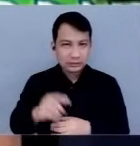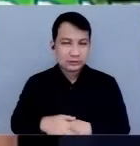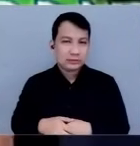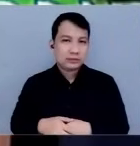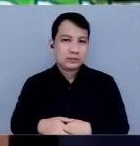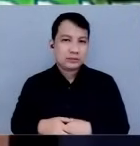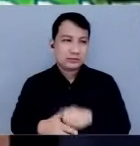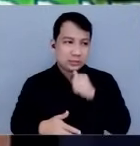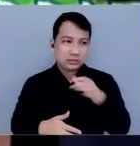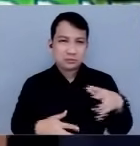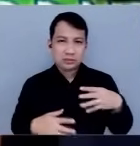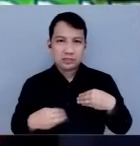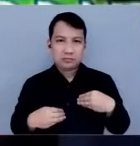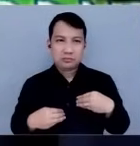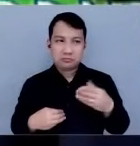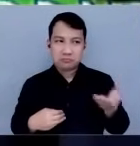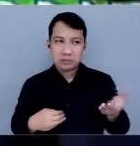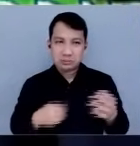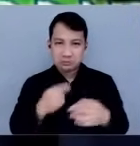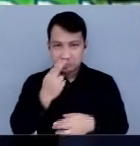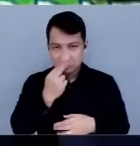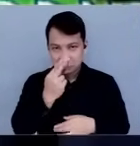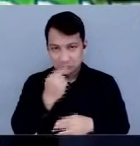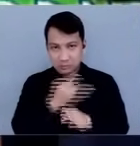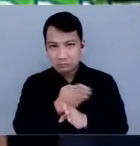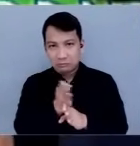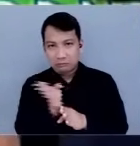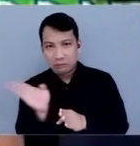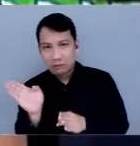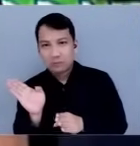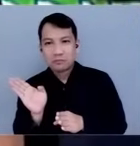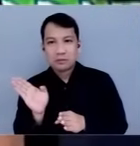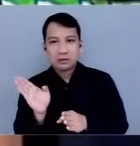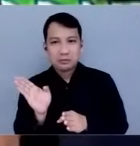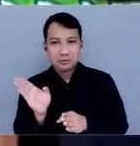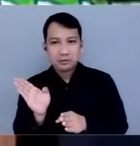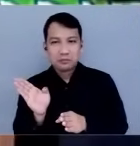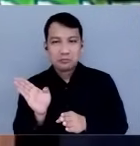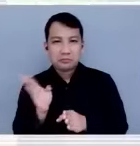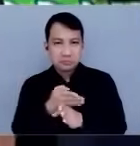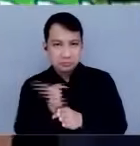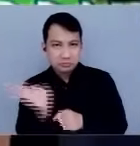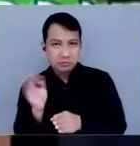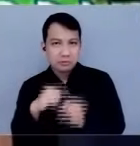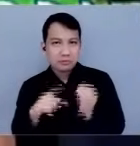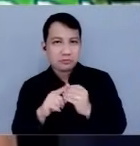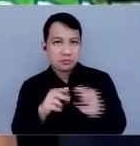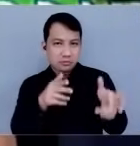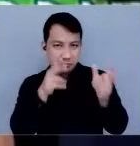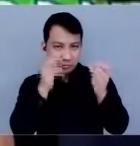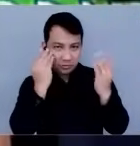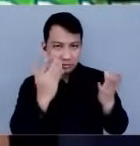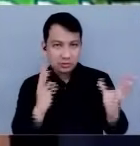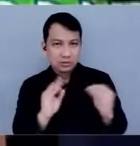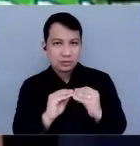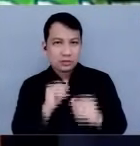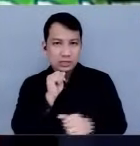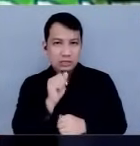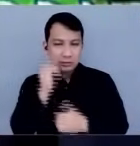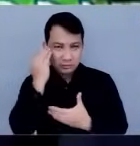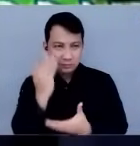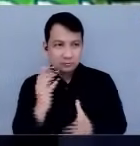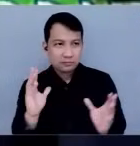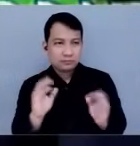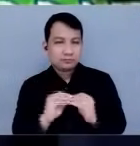kaagad-agad po ito. Baka meron po doon ay nililigaw naman yung ating focus. That is not impossible, sir, na ika nga